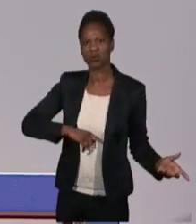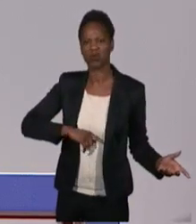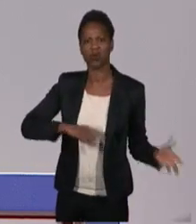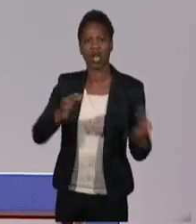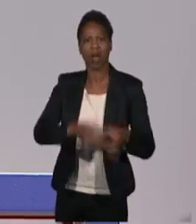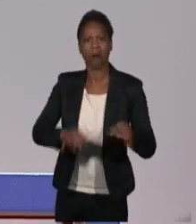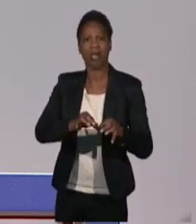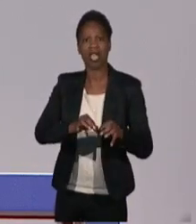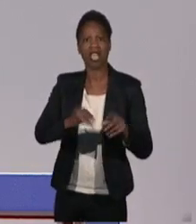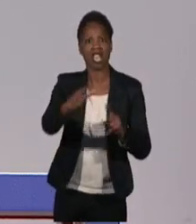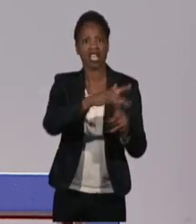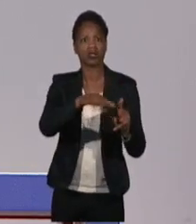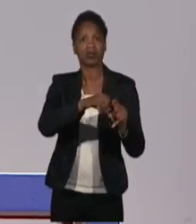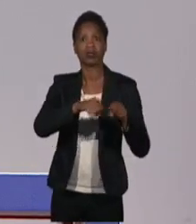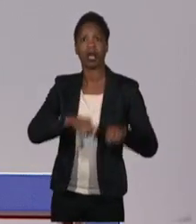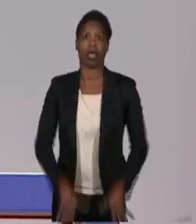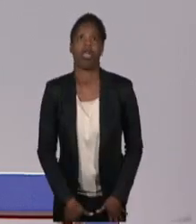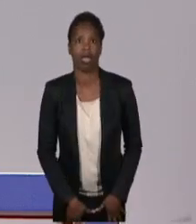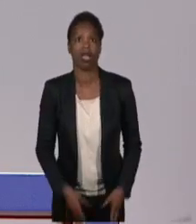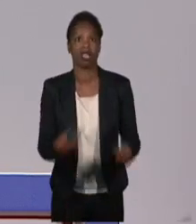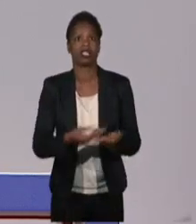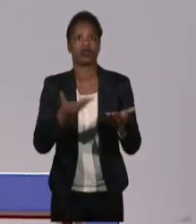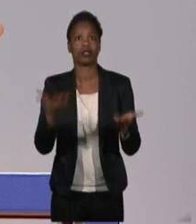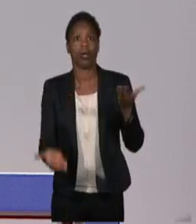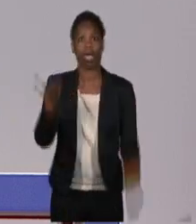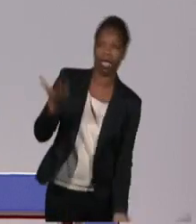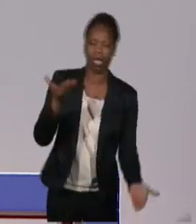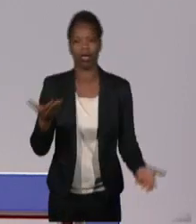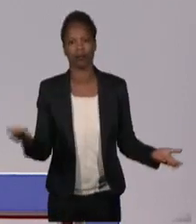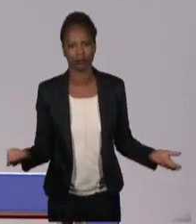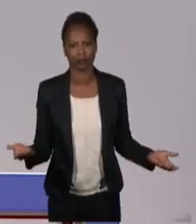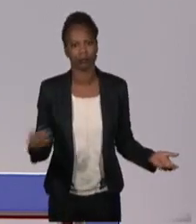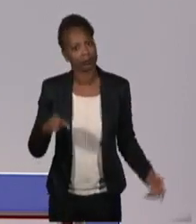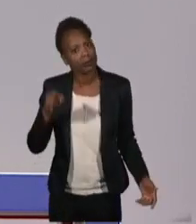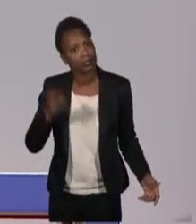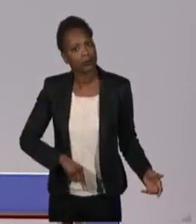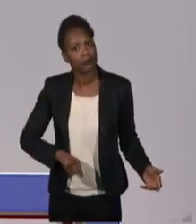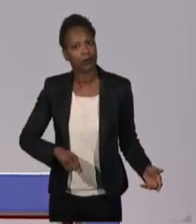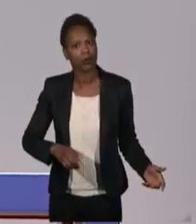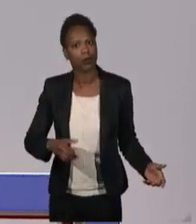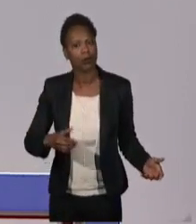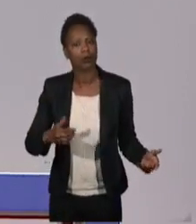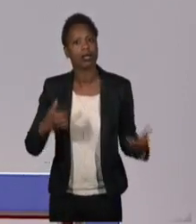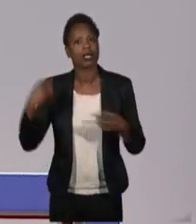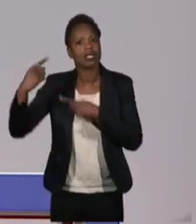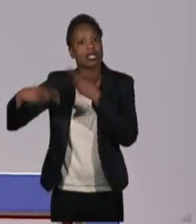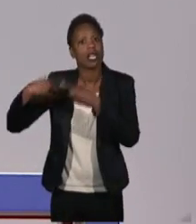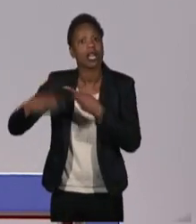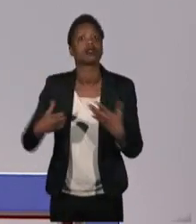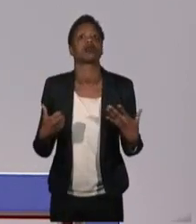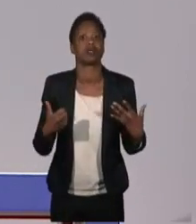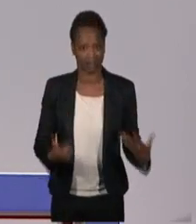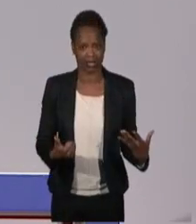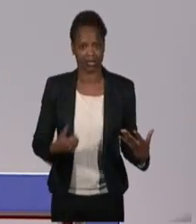l'immobilité sociale et de profondes inégalités scolaires. Il faut 6 générations. À un